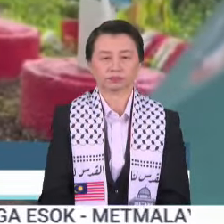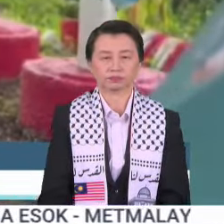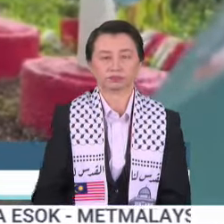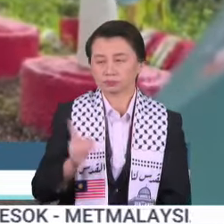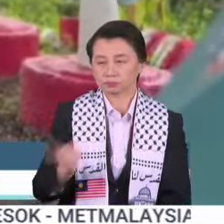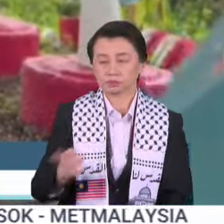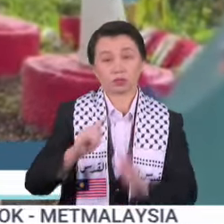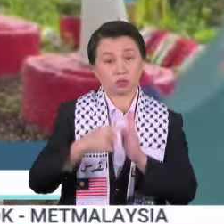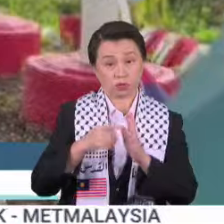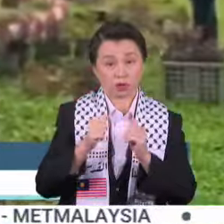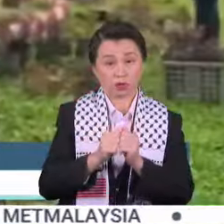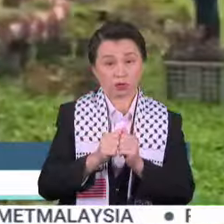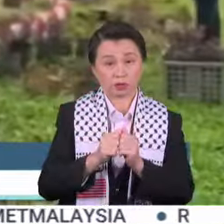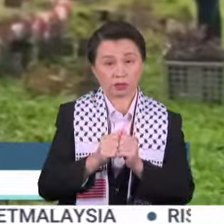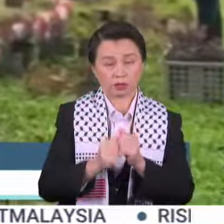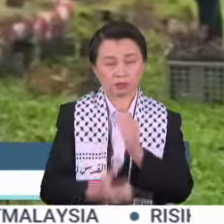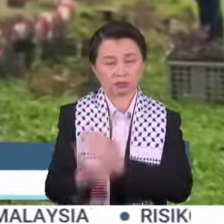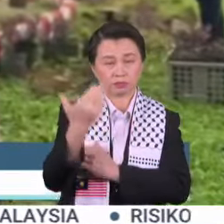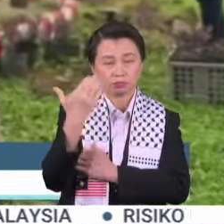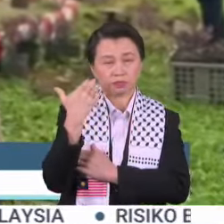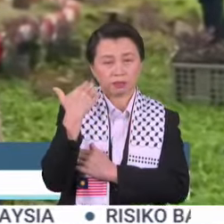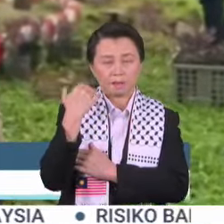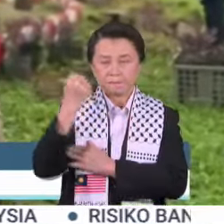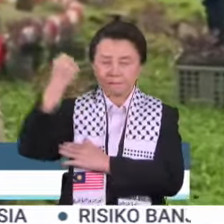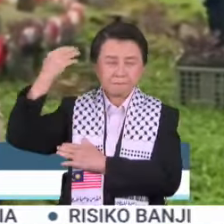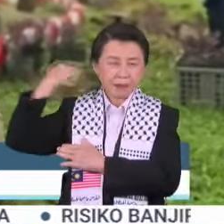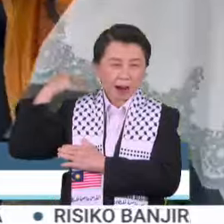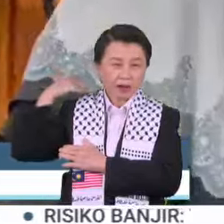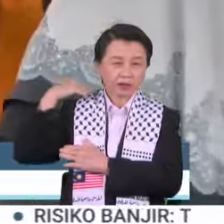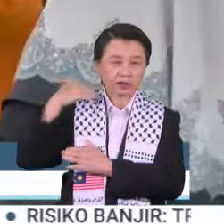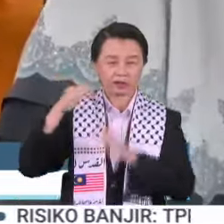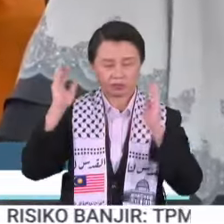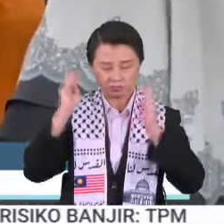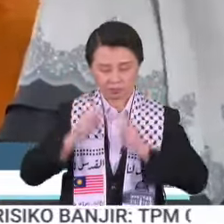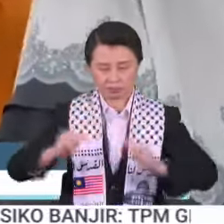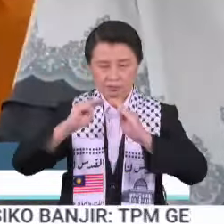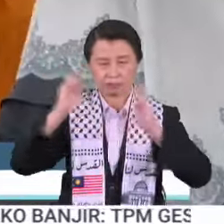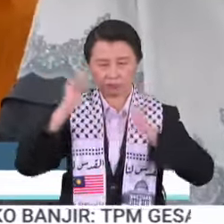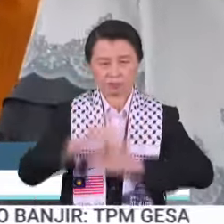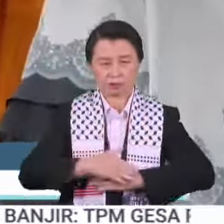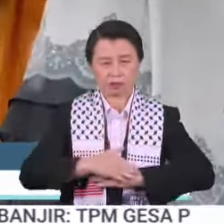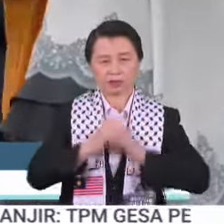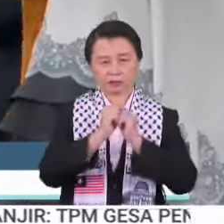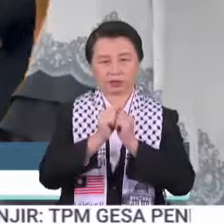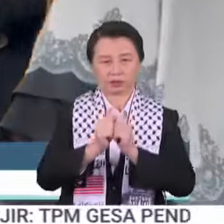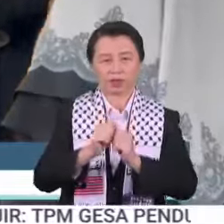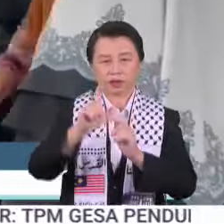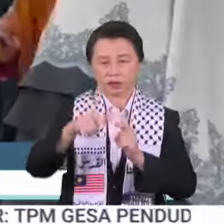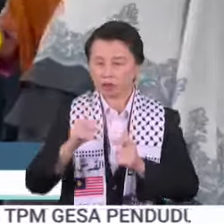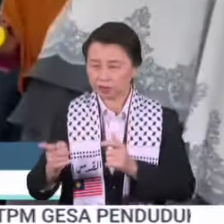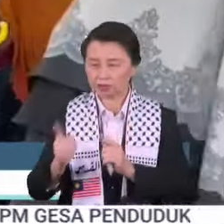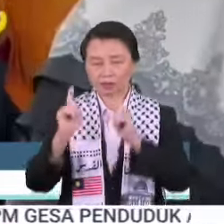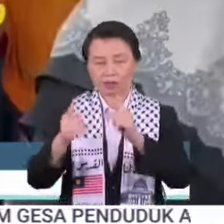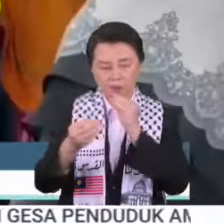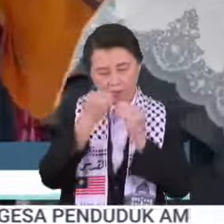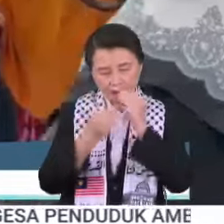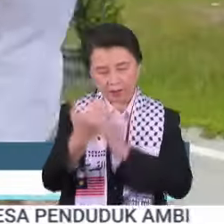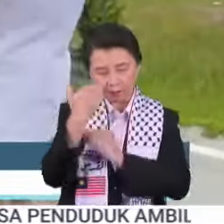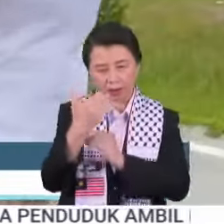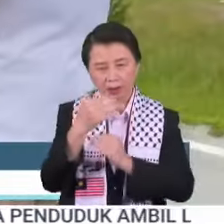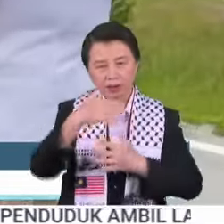Ia dimulakan dengan solat subuh berjemaah bersama penduduk di Masjid Felda Kerteh 6. Beliau kemudian bersarapan pagi